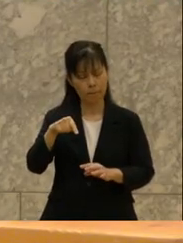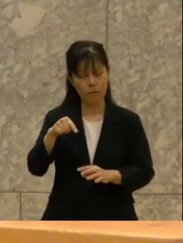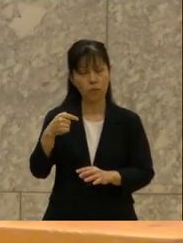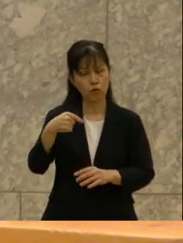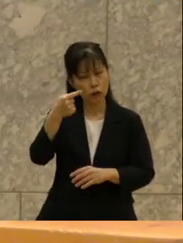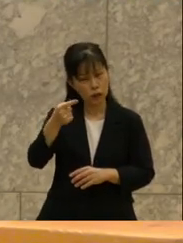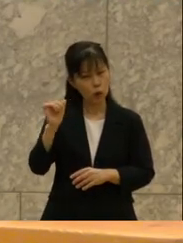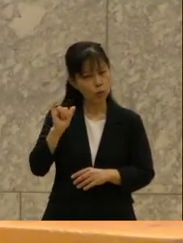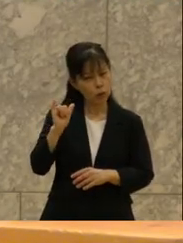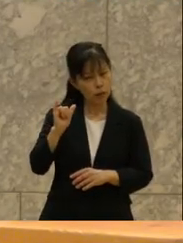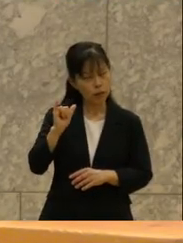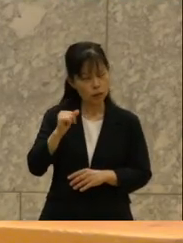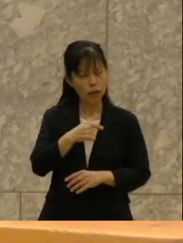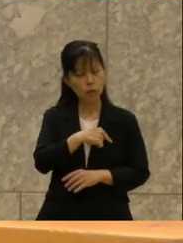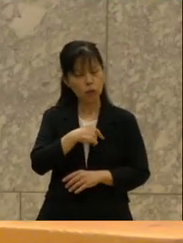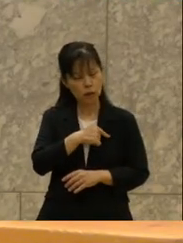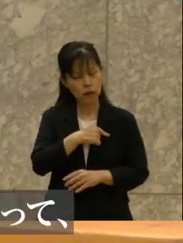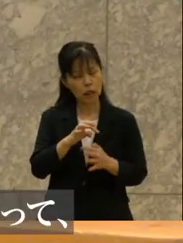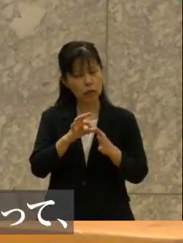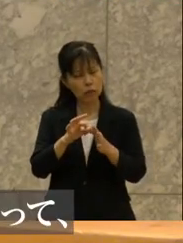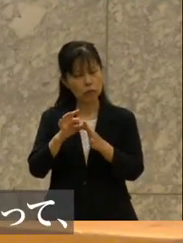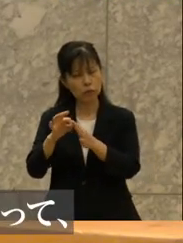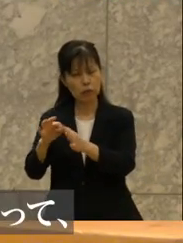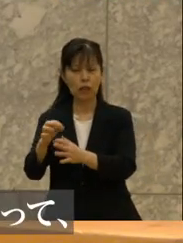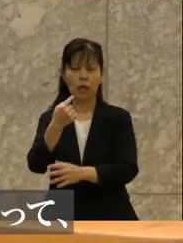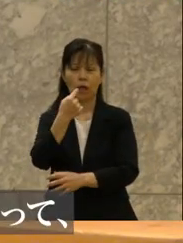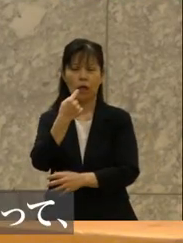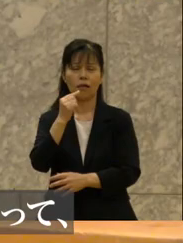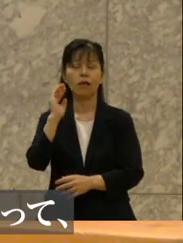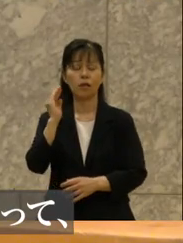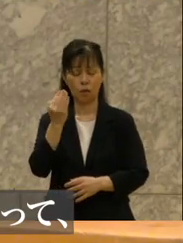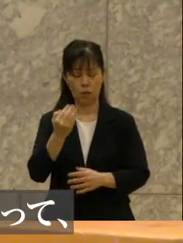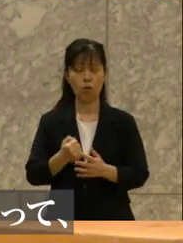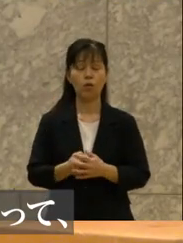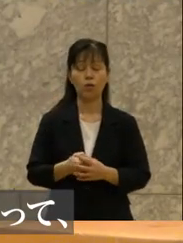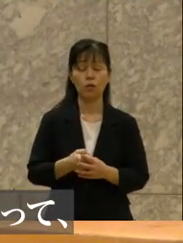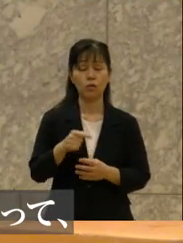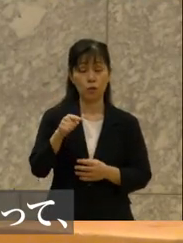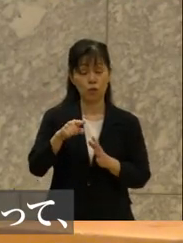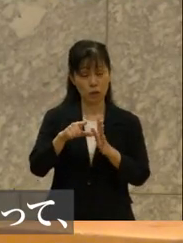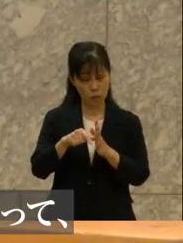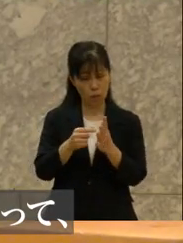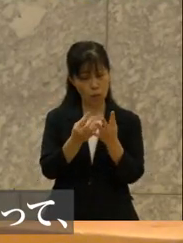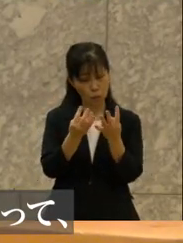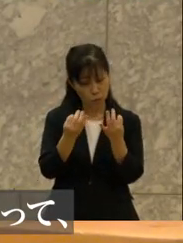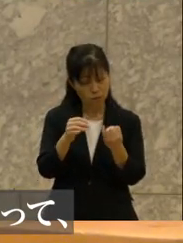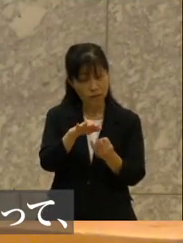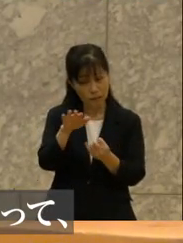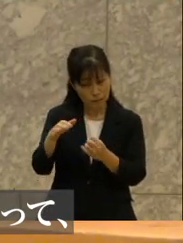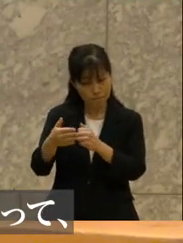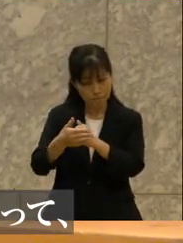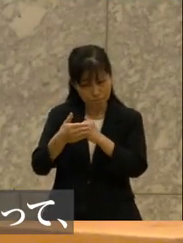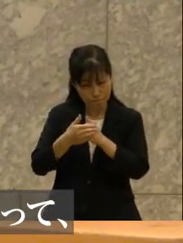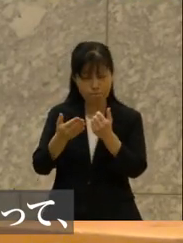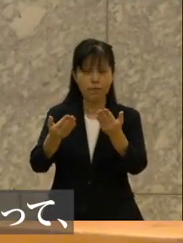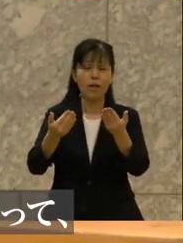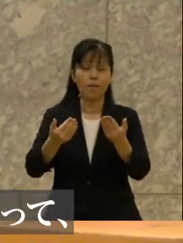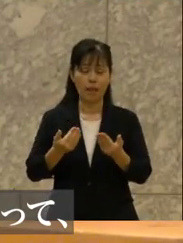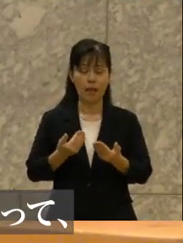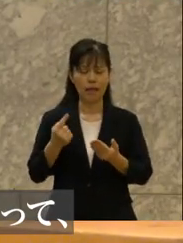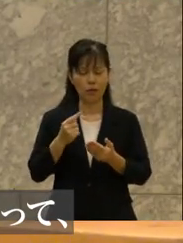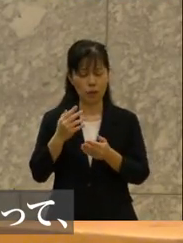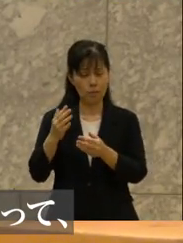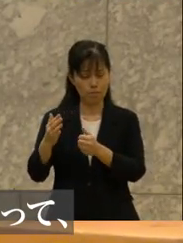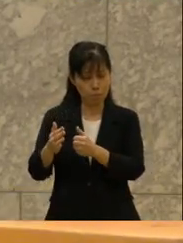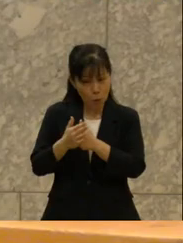ブダペストの時も引きずってはいたんですけどその時もまあたくさんの方に支えていただいてなんとか背中